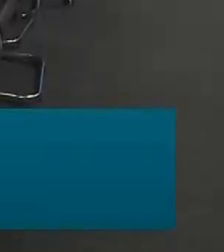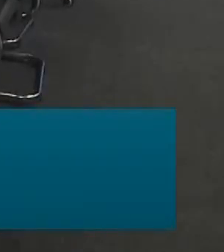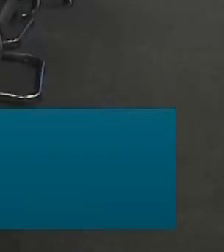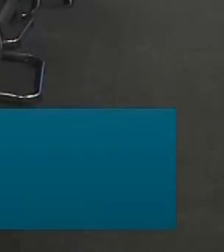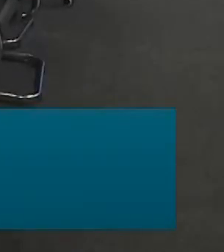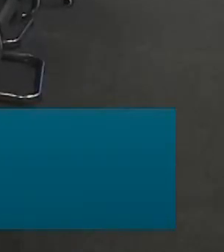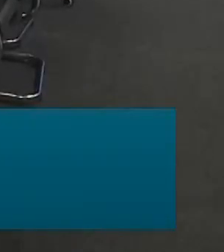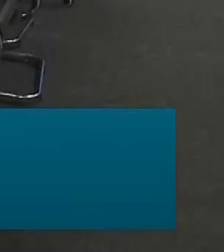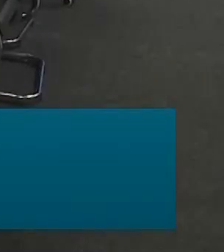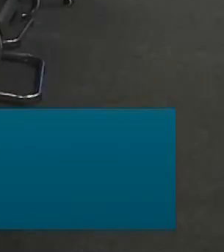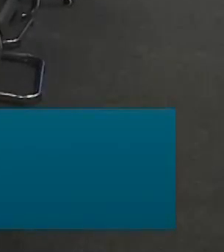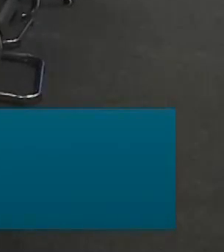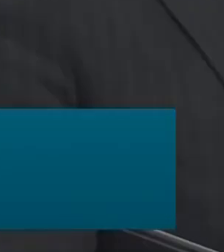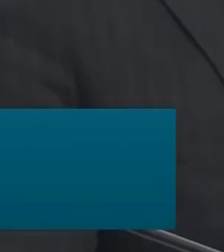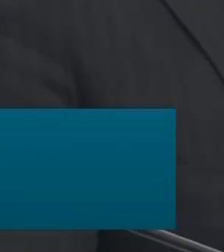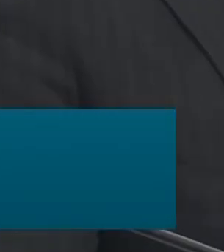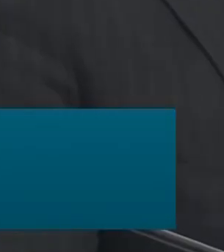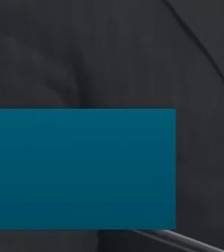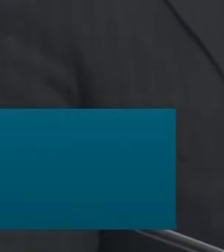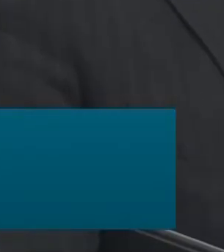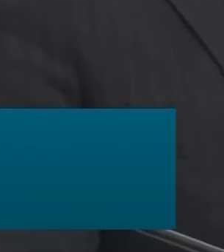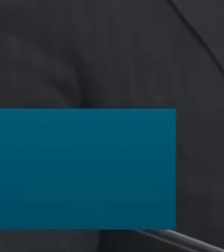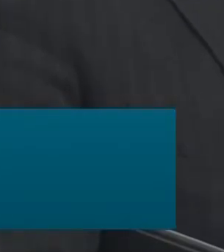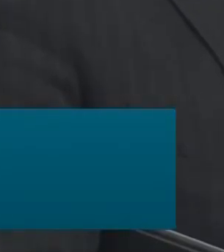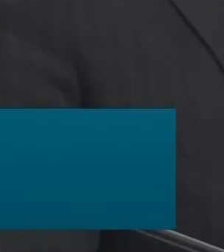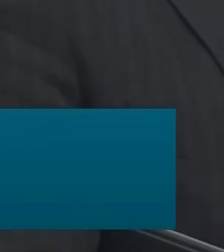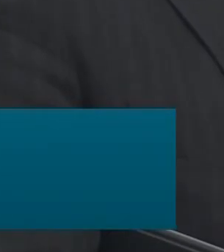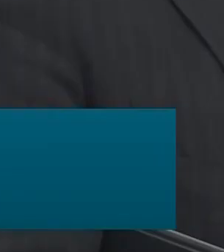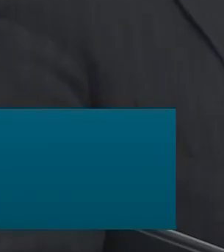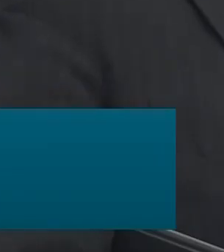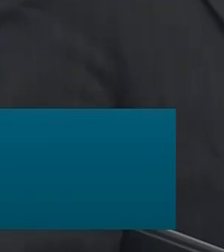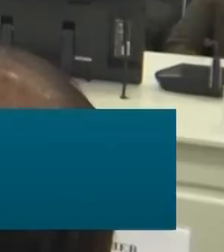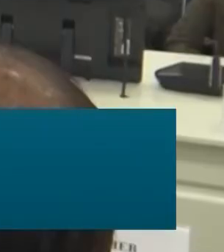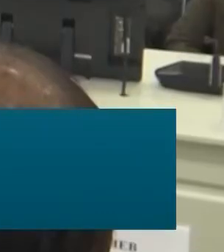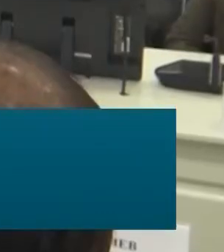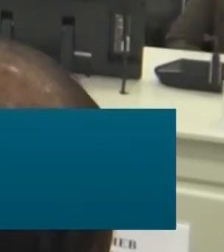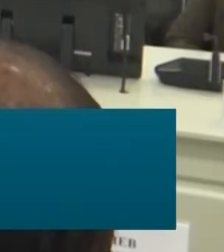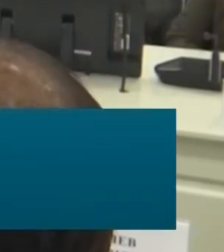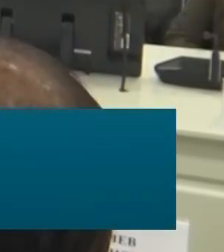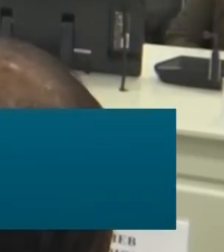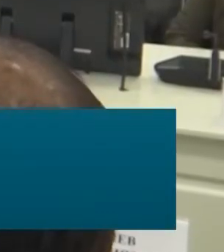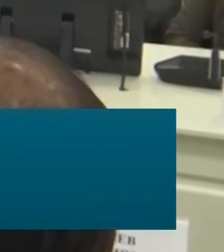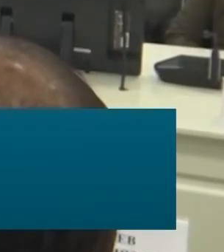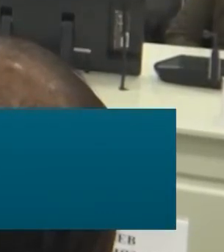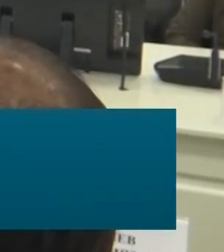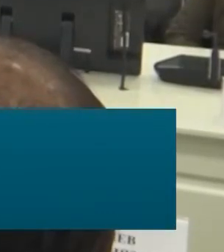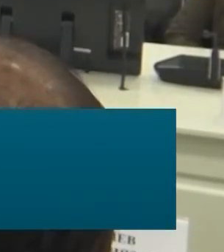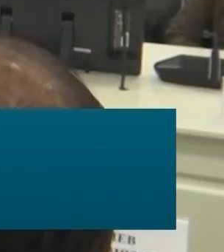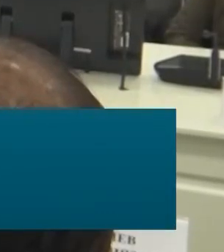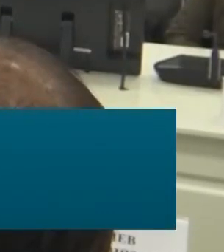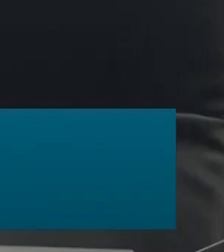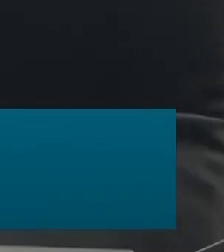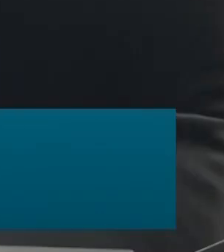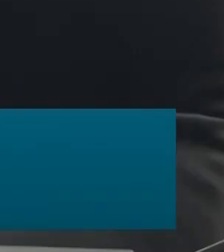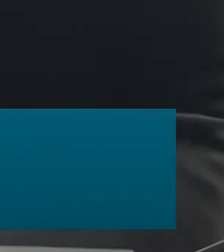Медицина мирового уровня. Аким Алматинской области и представители Южной Кореи подписали меморандум о строительстве